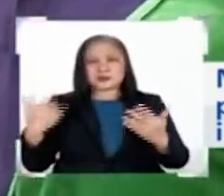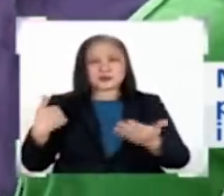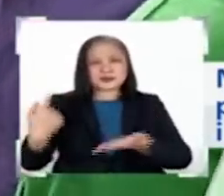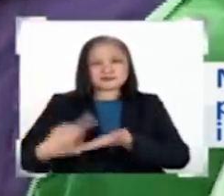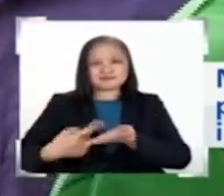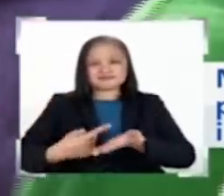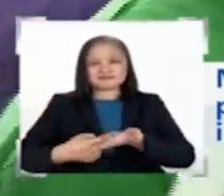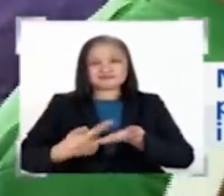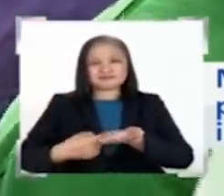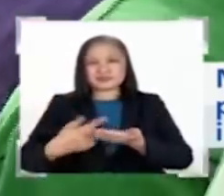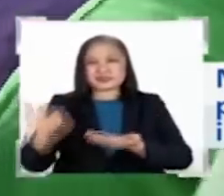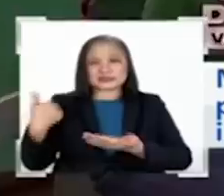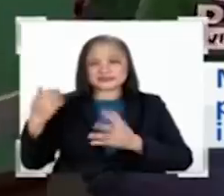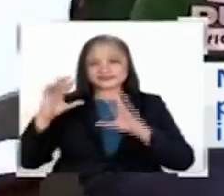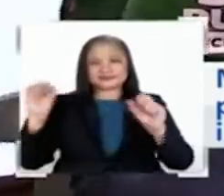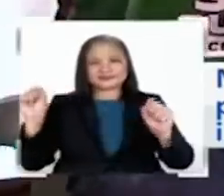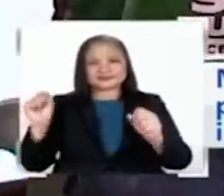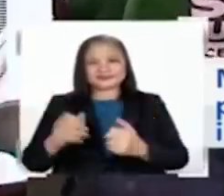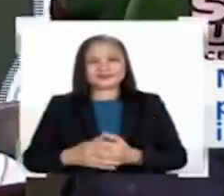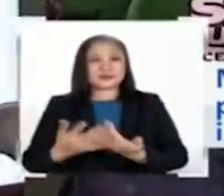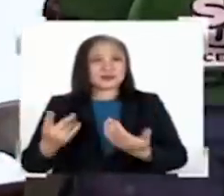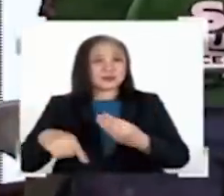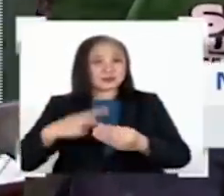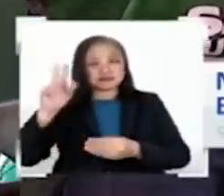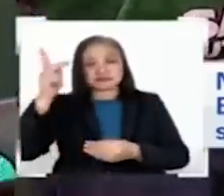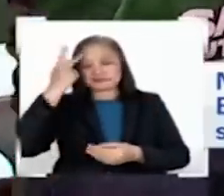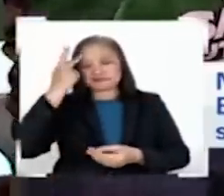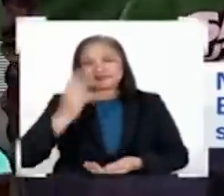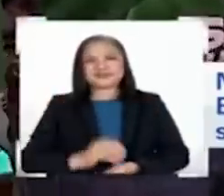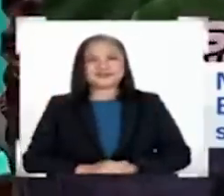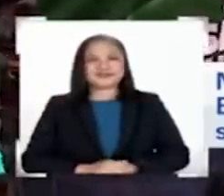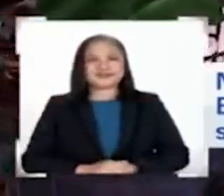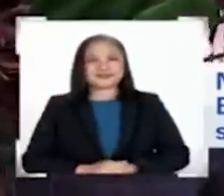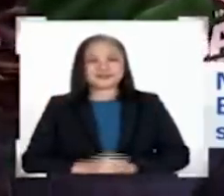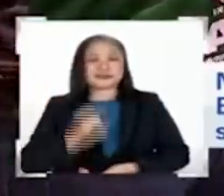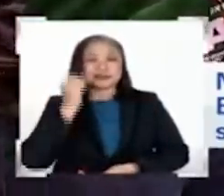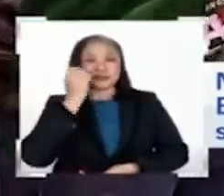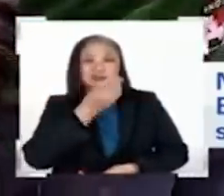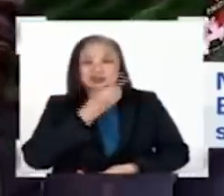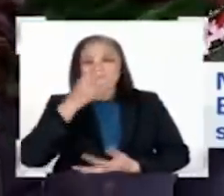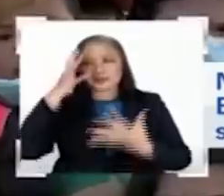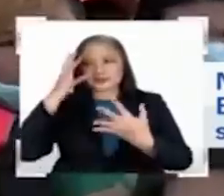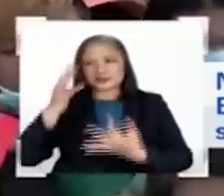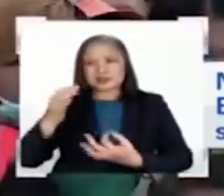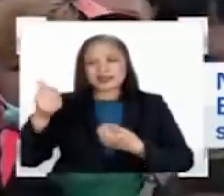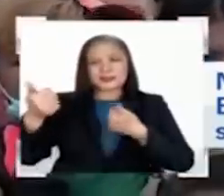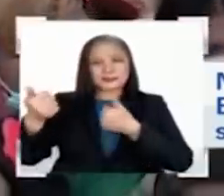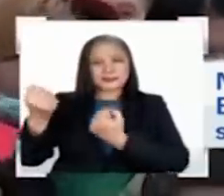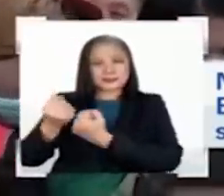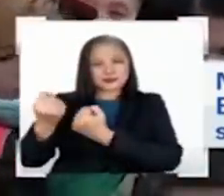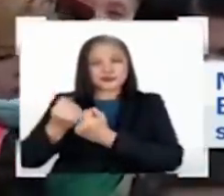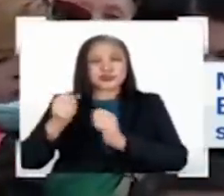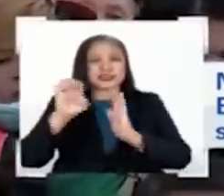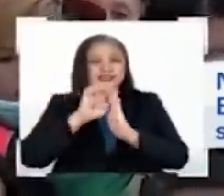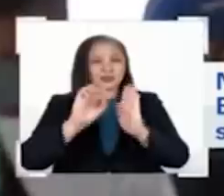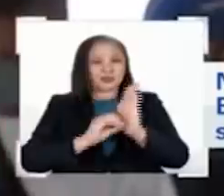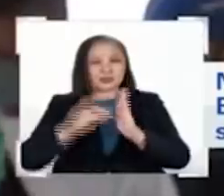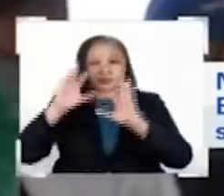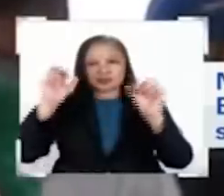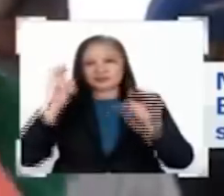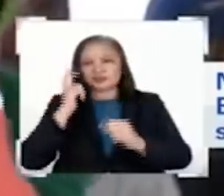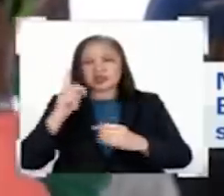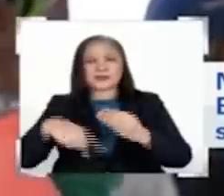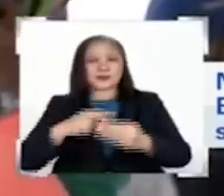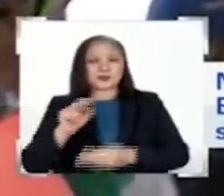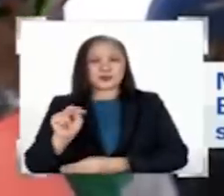Pangulong Duterte about politics. Pabor siya sa executive order ng Pangulo na bubuhay muli sa nuclear power program sa bansa at sa